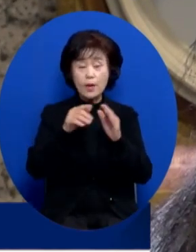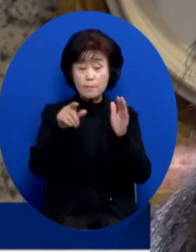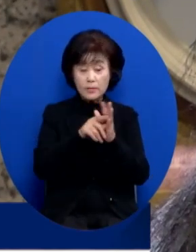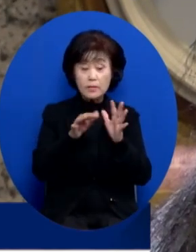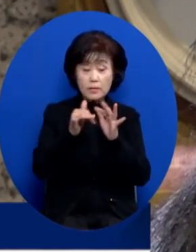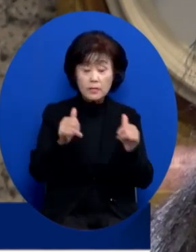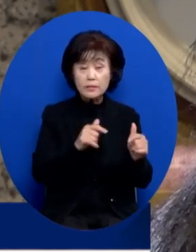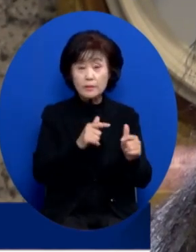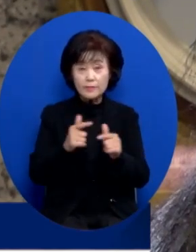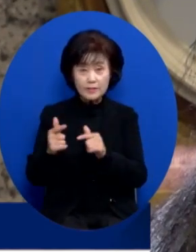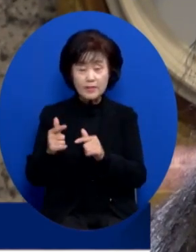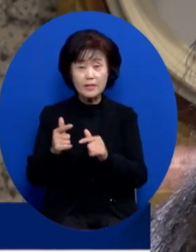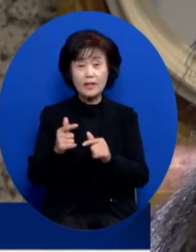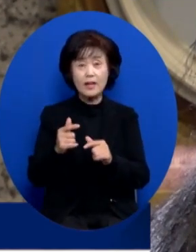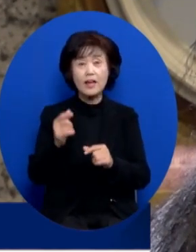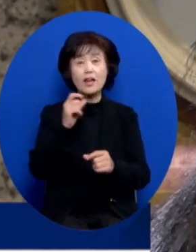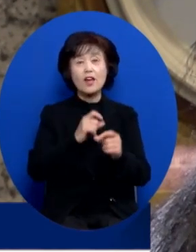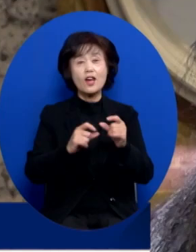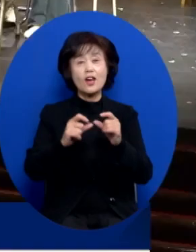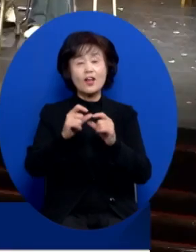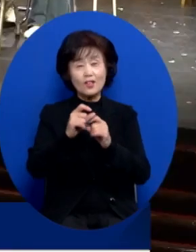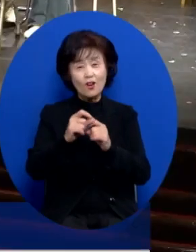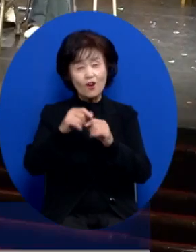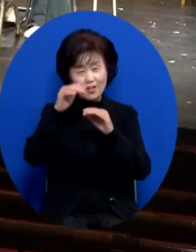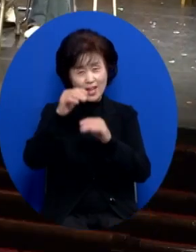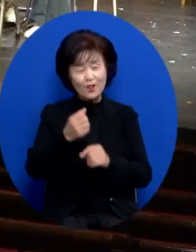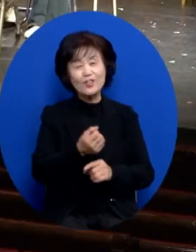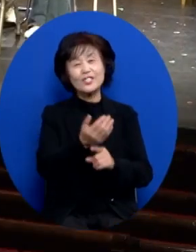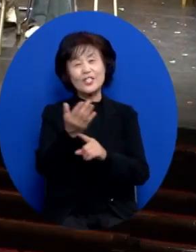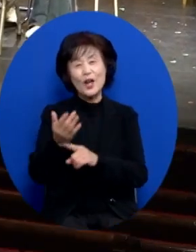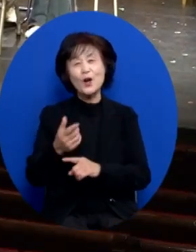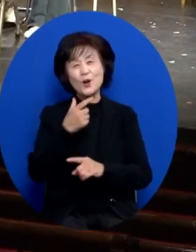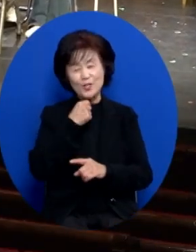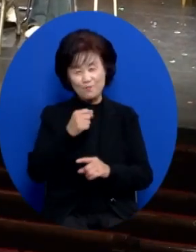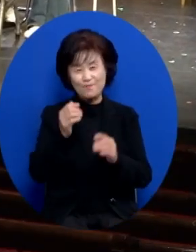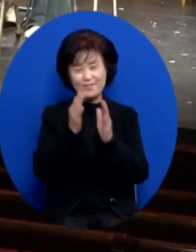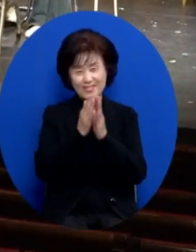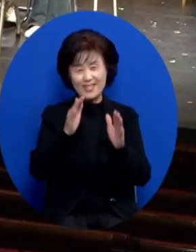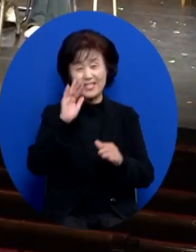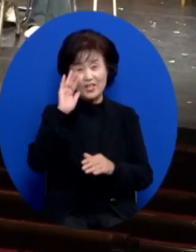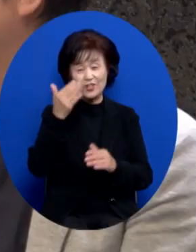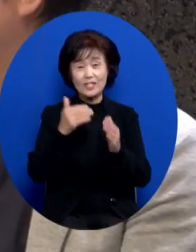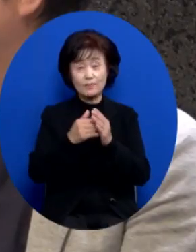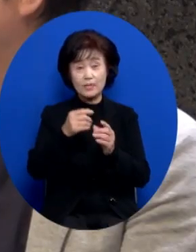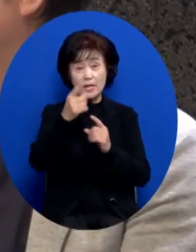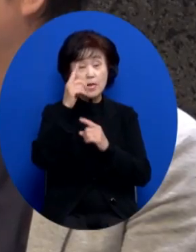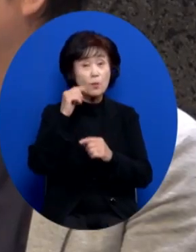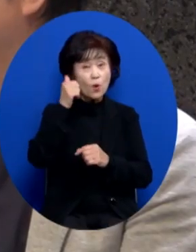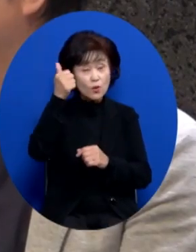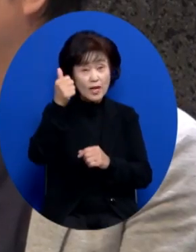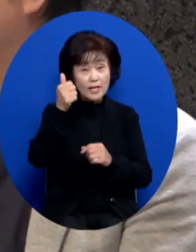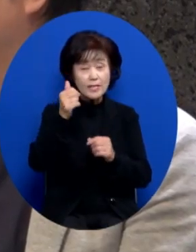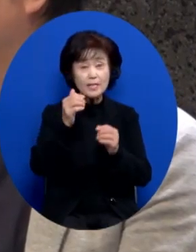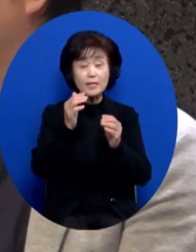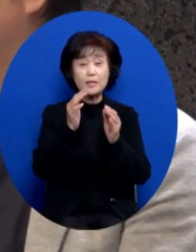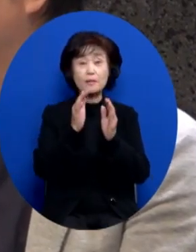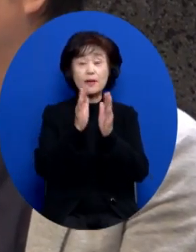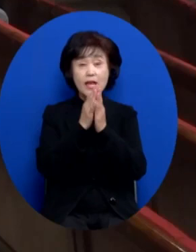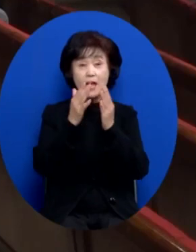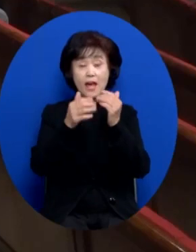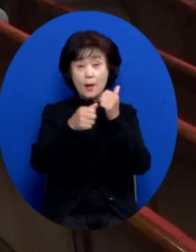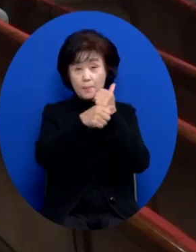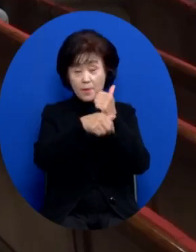크리스천들에게 좀 한 번 더 메시지가 이용도 목사의 전집을 만들고 있는 드라마 투르기 정재현